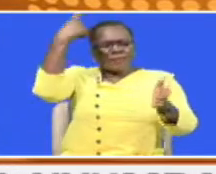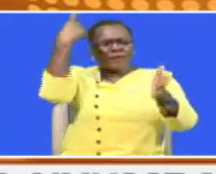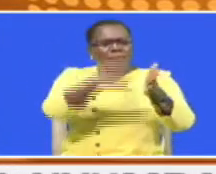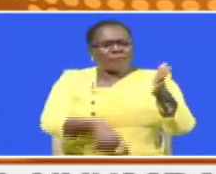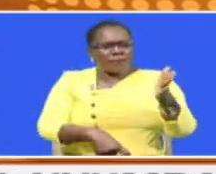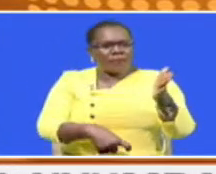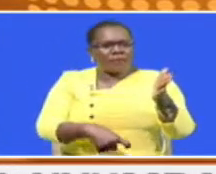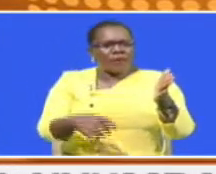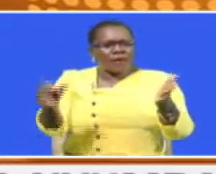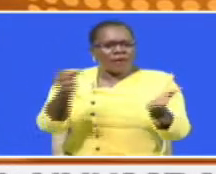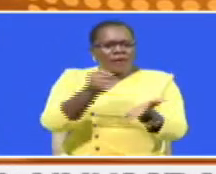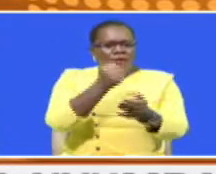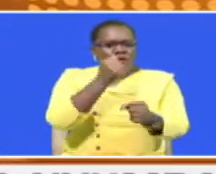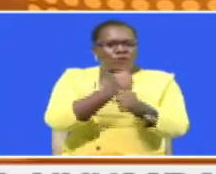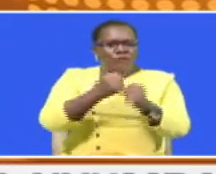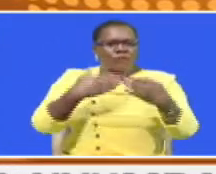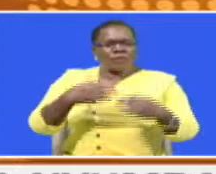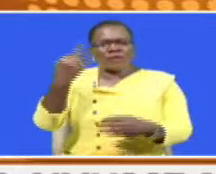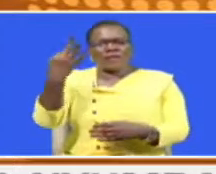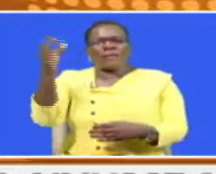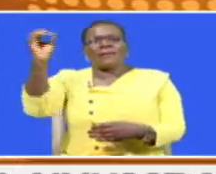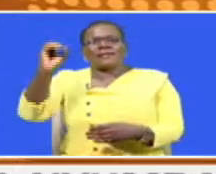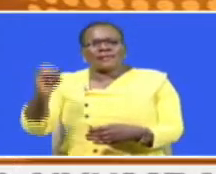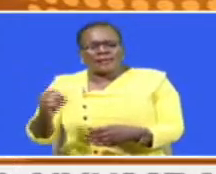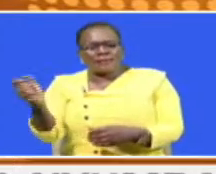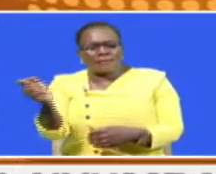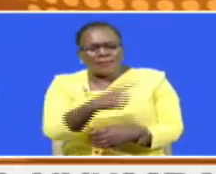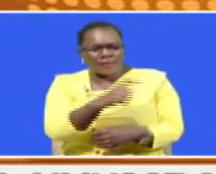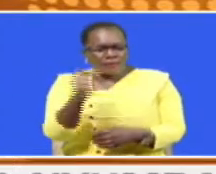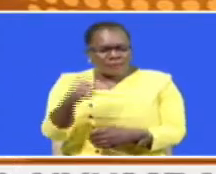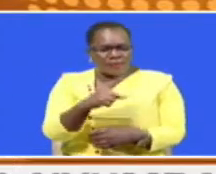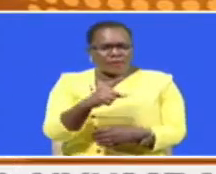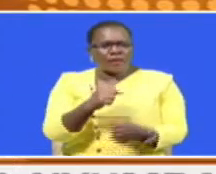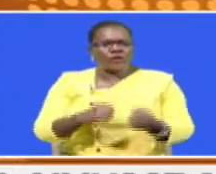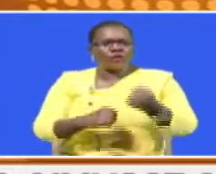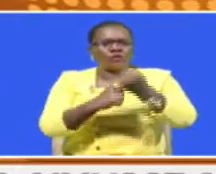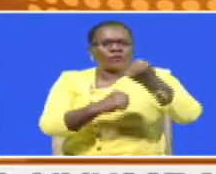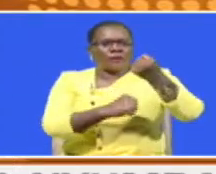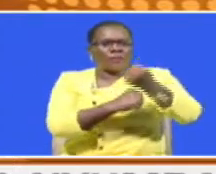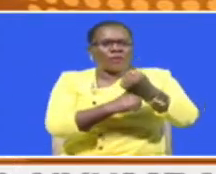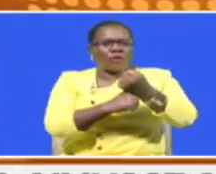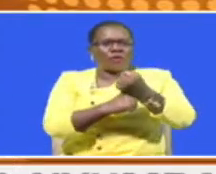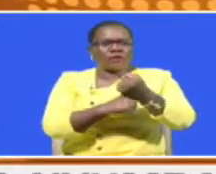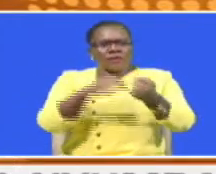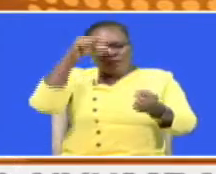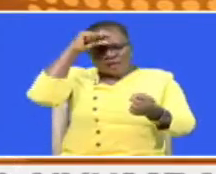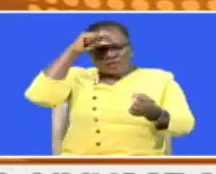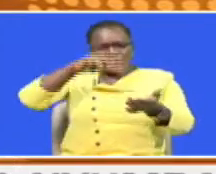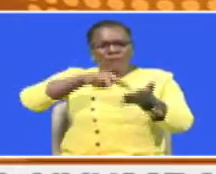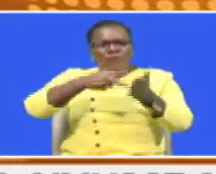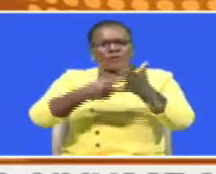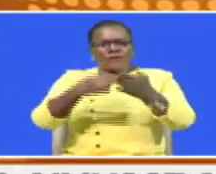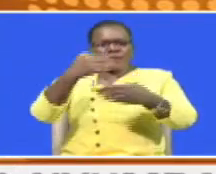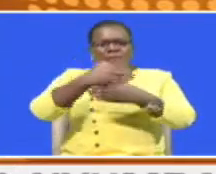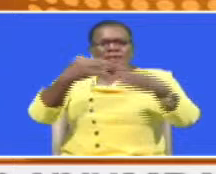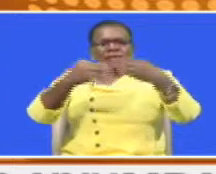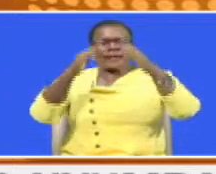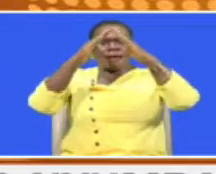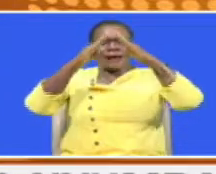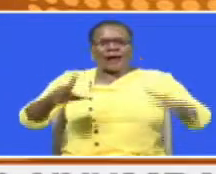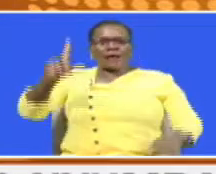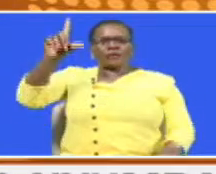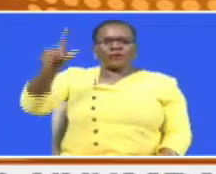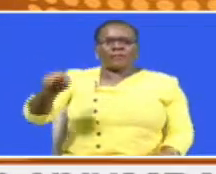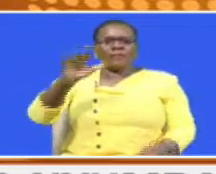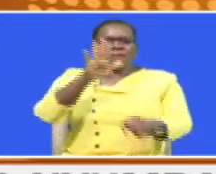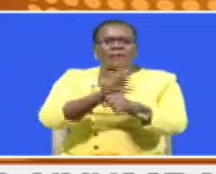kuwakata walioajiriwa kutozwa 3% ya mishahara yao kufadhili mradi mpya wa serikali wa ujenzi wa nyumba za bei nafuu.